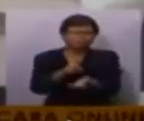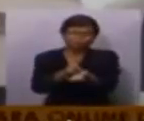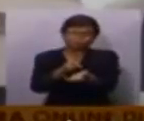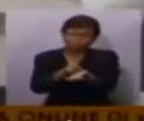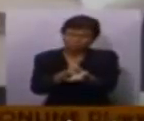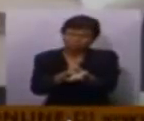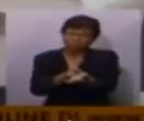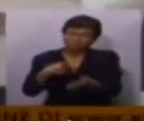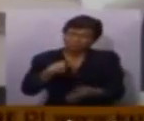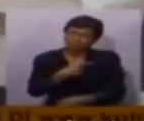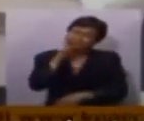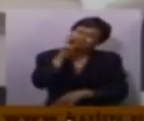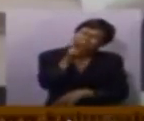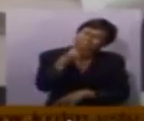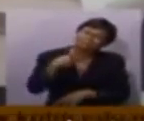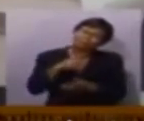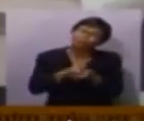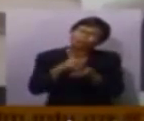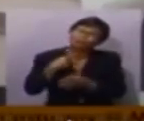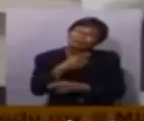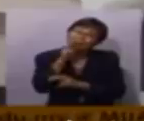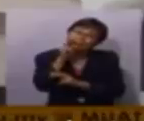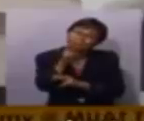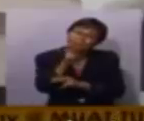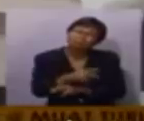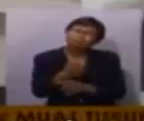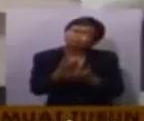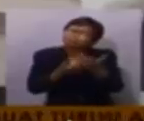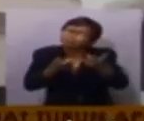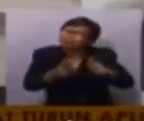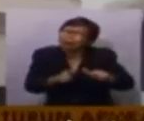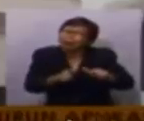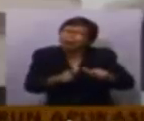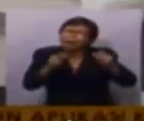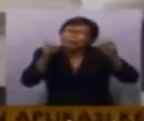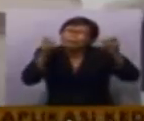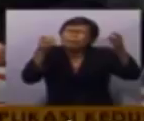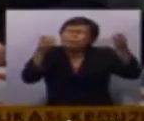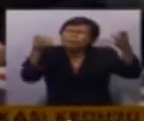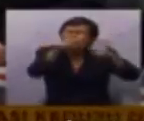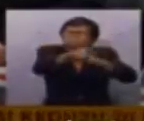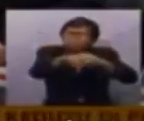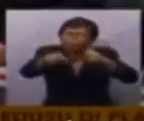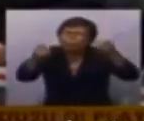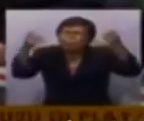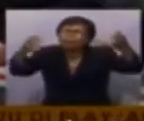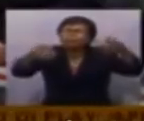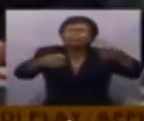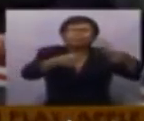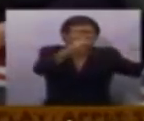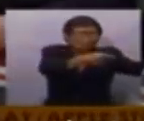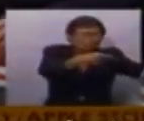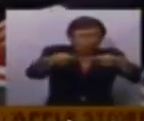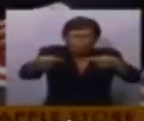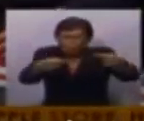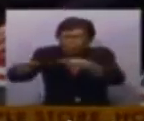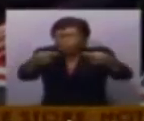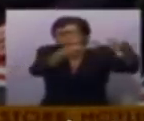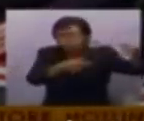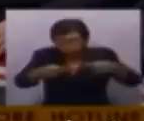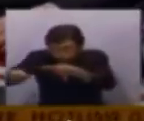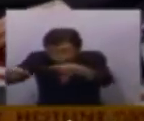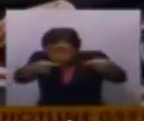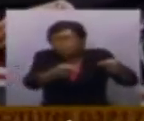Doktor, kita melihat kepada senario ramai calon, banyak penjuru di